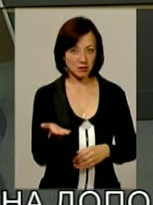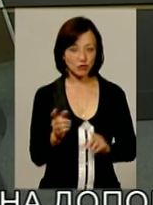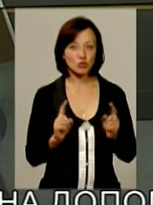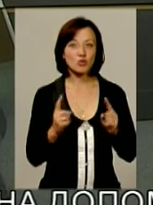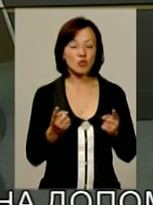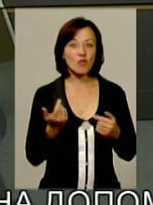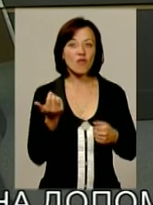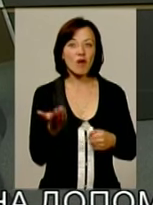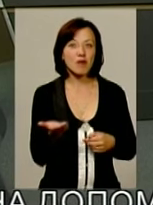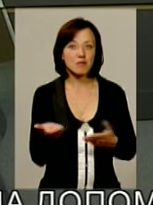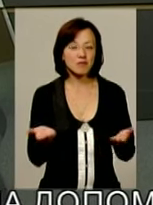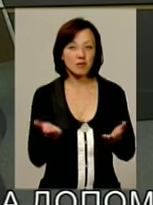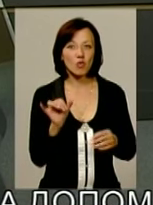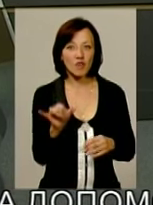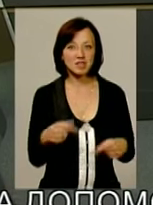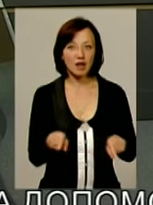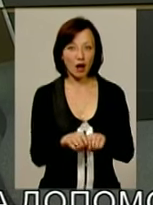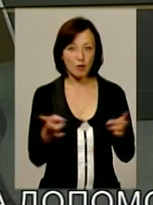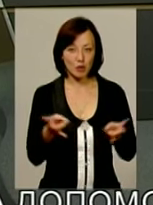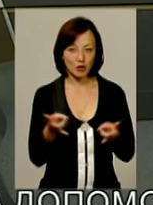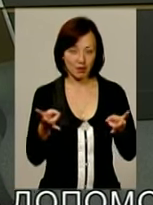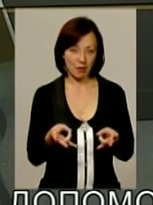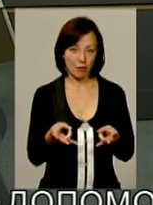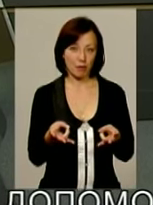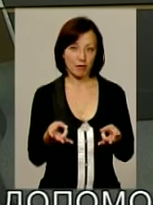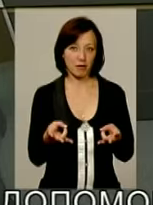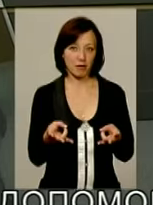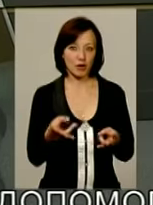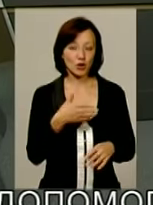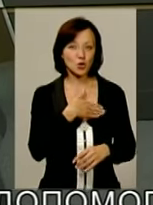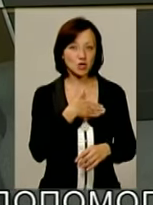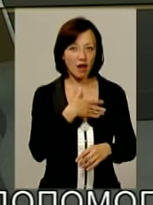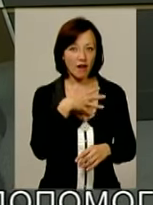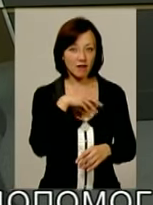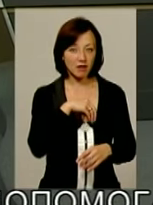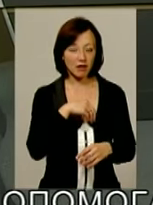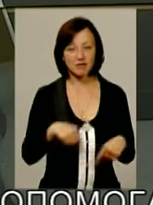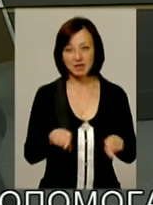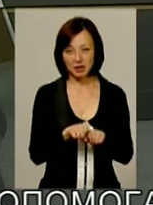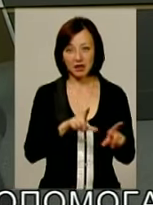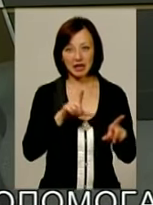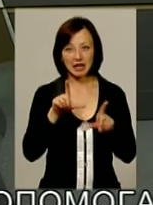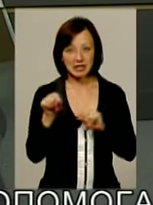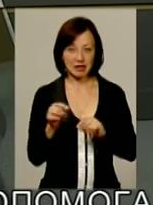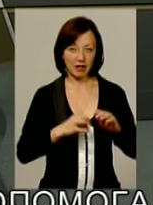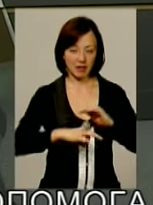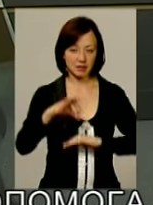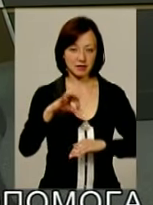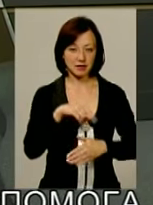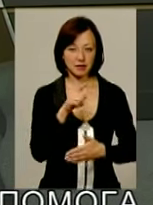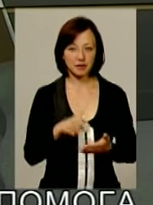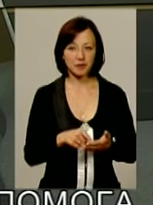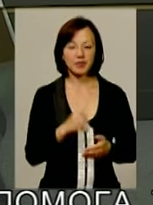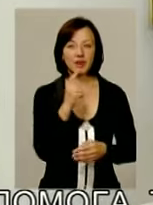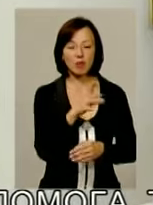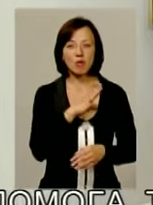Чому вам, ну, у вас така потреба, скажімо, душевна, от все-таки їздити туди? Ви знаєте, там дуже багато